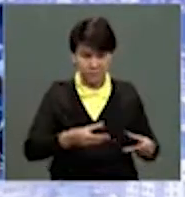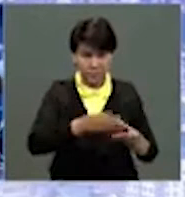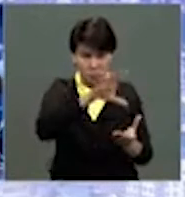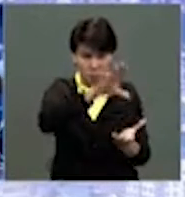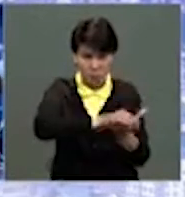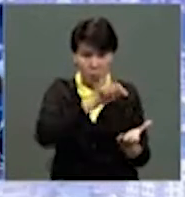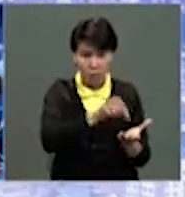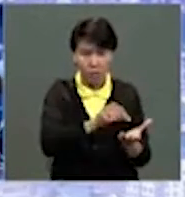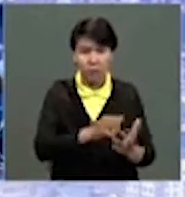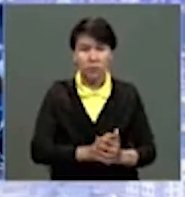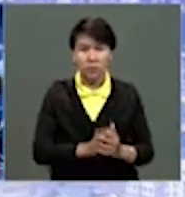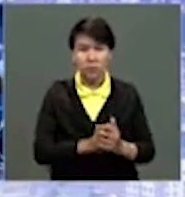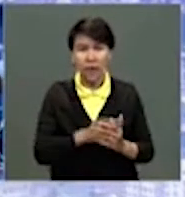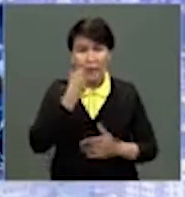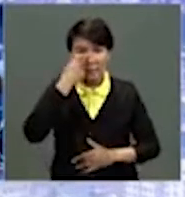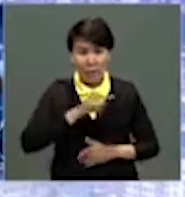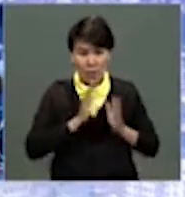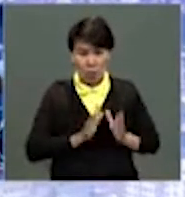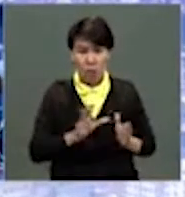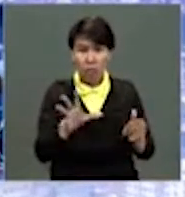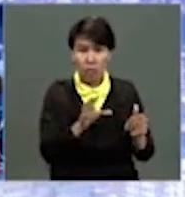แสนกว่าคนยังไม่พอนะครับจะต้องตรวจไปเรื่อยๆนะครับเพราะฉะนั้นสองอย่างนี้ต้องทำไปให้ได้มากขึ้นนะครับขณะเดียวกันอันนี้ก็คือทำให้เป็นชุดข้อมูลที่เราบอกว่าไม่มั่นใจว่าจะเป็น0แต่ขณะเดียวกันอีกชุดข้อเหมือนอีกชุดข้อมูลนึงเราจะต้องมีการป้องกันยังไงดีนะครับคนที่มาจากแรงงานผิดกฎหมายเมื่อเช้านี้ก็คุยกันนะครับว่าเราจะต้องมีมาตรการอะไรเพิ่มเติมขึ้นมาฝ่ายมั่นคงบอกว่าเป็นตรวจตามแนวขอบชายแดนเนี่ยหูเป็นพันกิโลกรัมตัวไม่ไหวครับบางที่เป็นเอ่อด่านทางบกก็คือเป็นแดนธรรมชาติสองฝั่งเนี่ยเป็นญาติกันเขาก็เดินไปมาหาสู่ญาติกันอย่างนี้อยู่แล้วเนี่ยจะเอาทหารเอาฝ่ายตำรวจตะเวนชายแดนทั้งหลายไปคุมทั้งหลายเนี่ยก็คงจะ